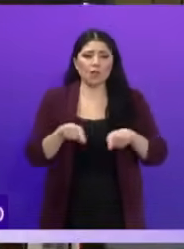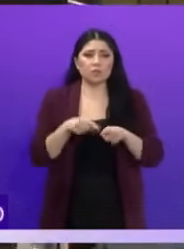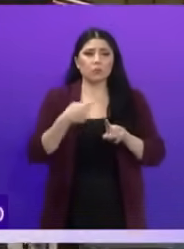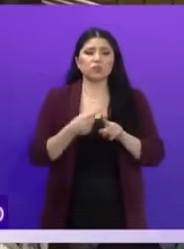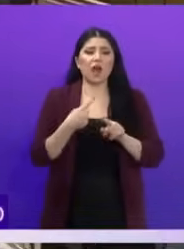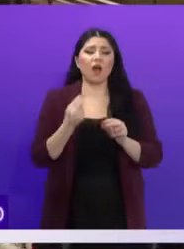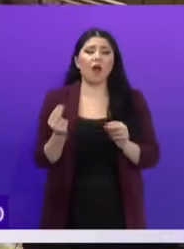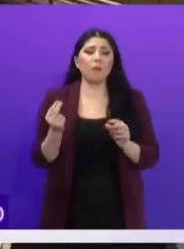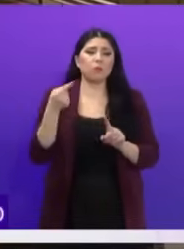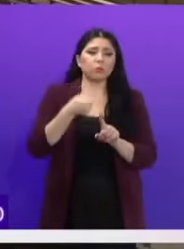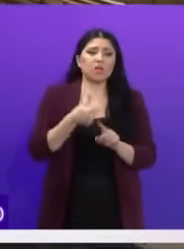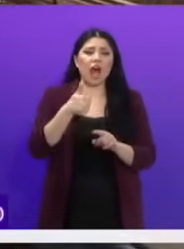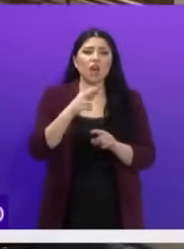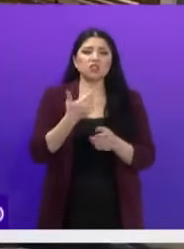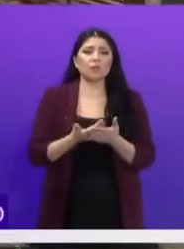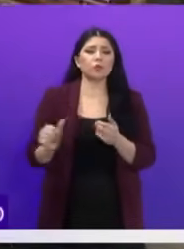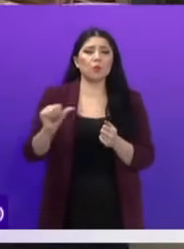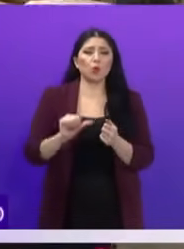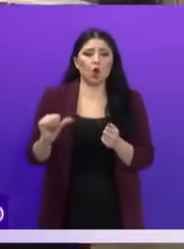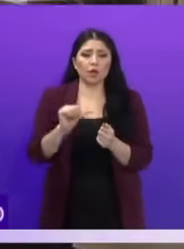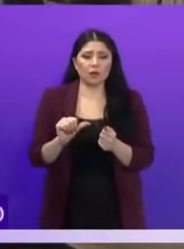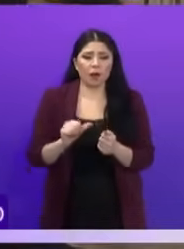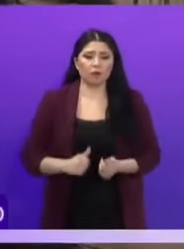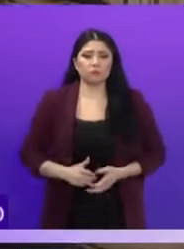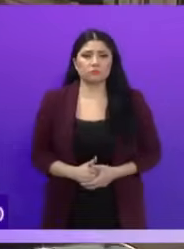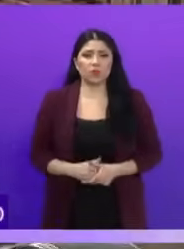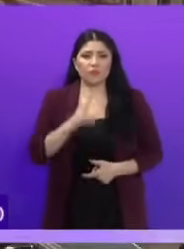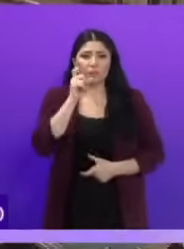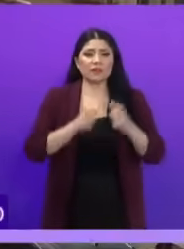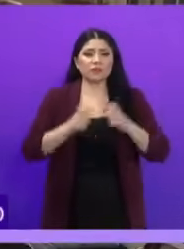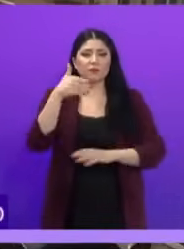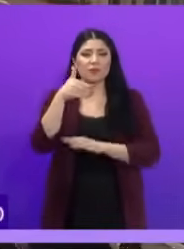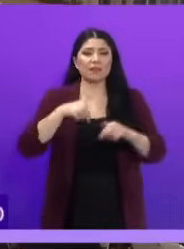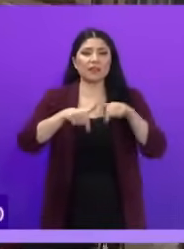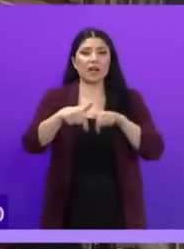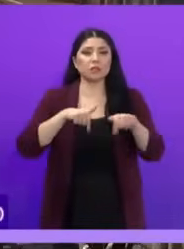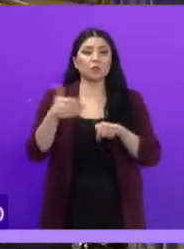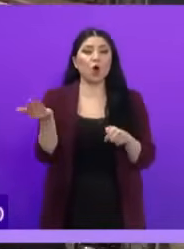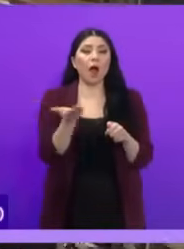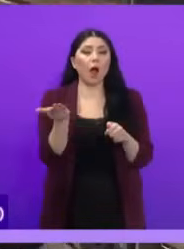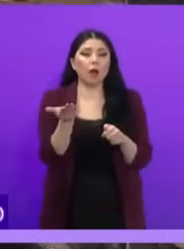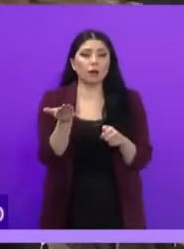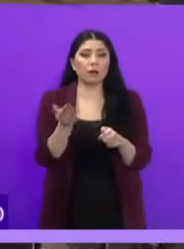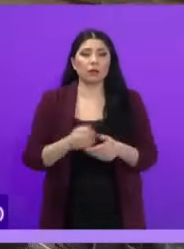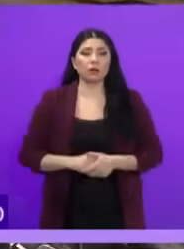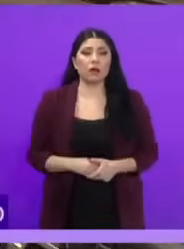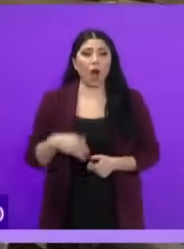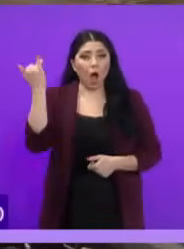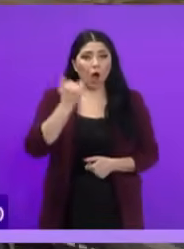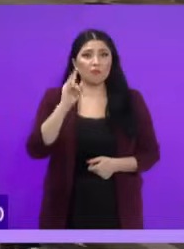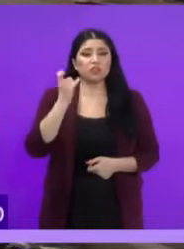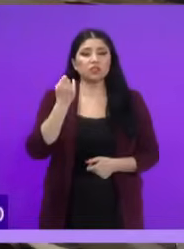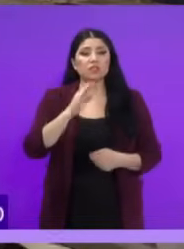accizei la motorină. Vorbim despre transportatori care au venit inclusiv din